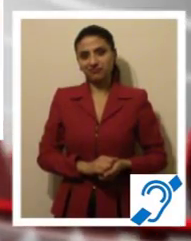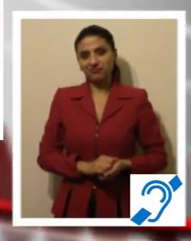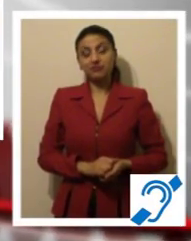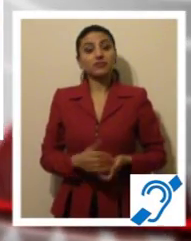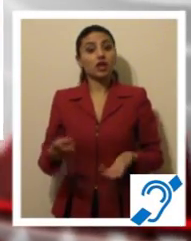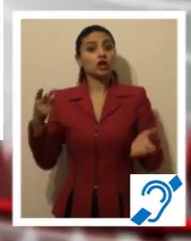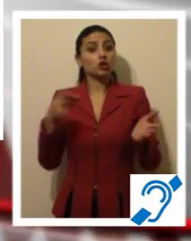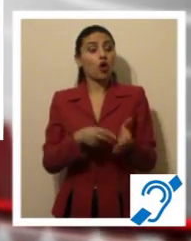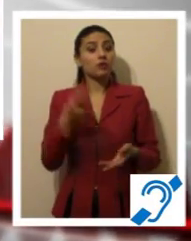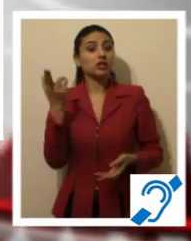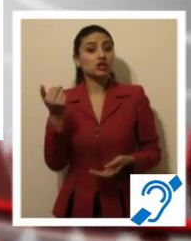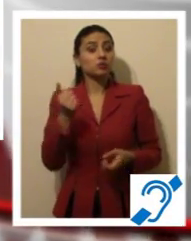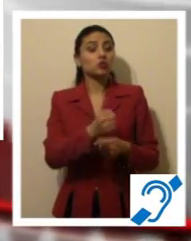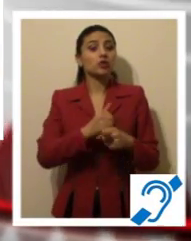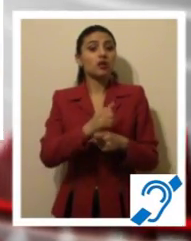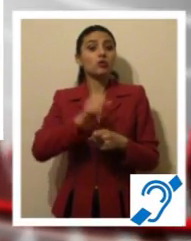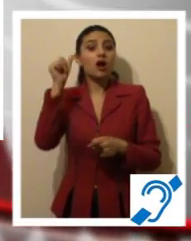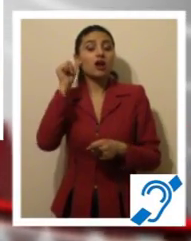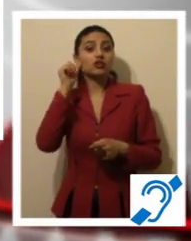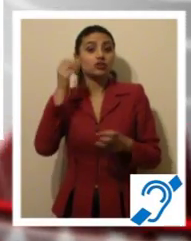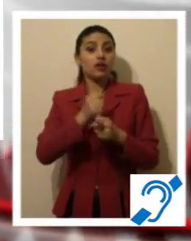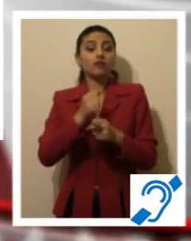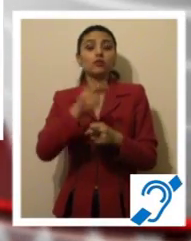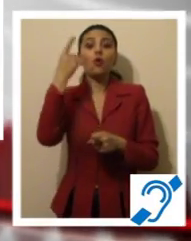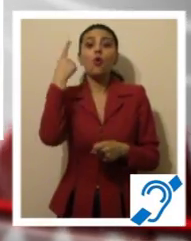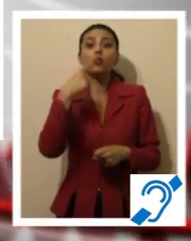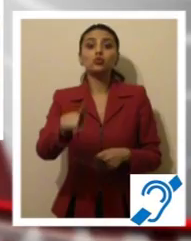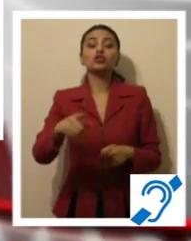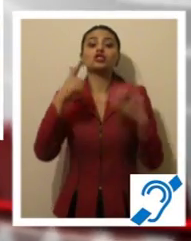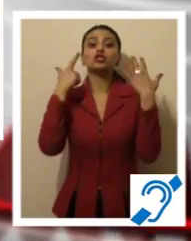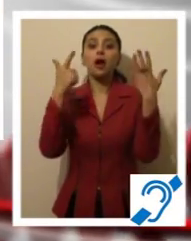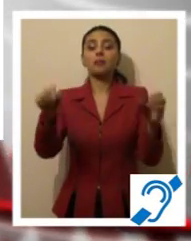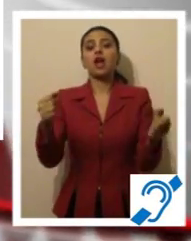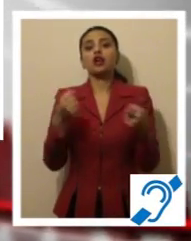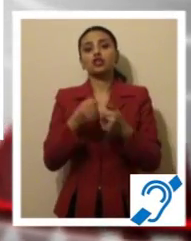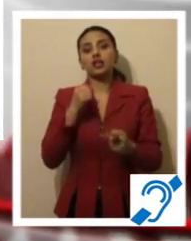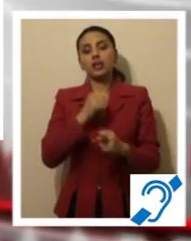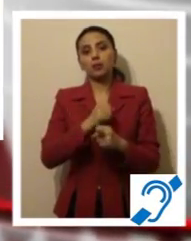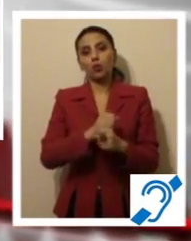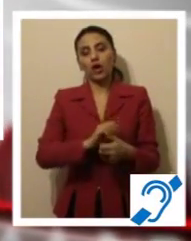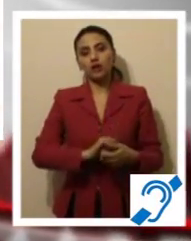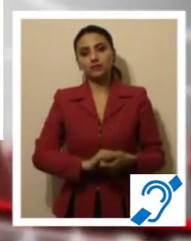În 2015, în județul Argeș au avut loc 107 accidente de muncă.